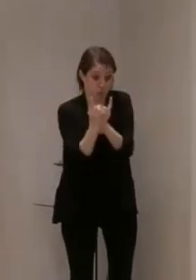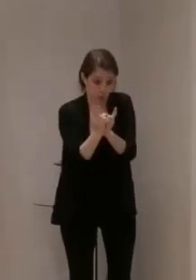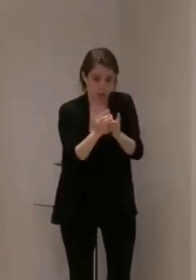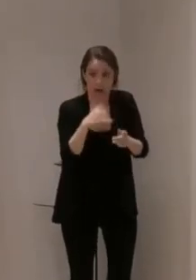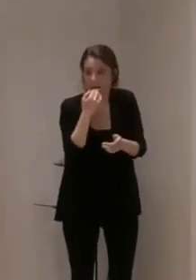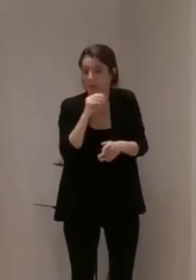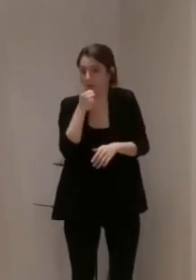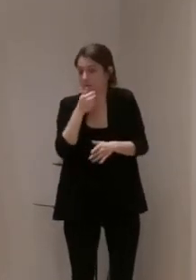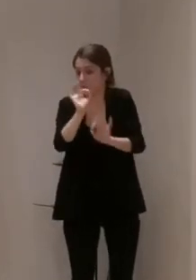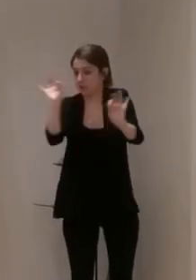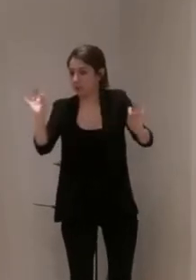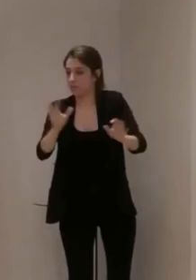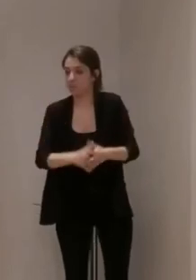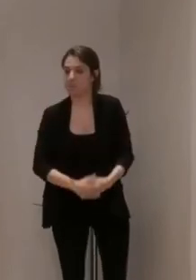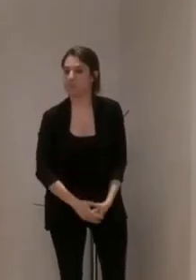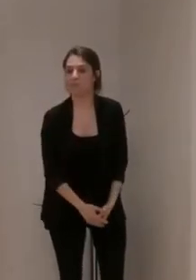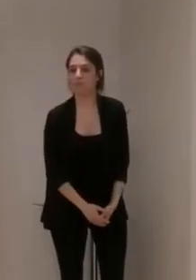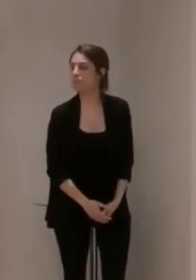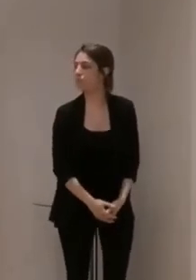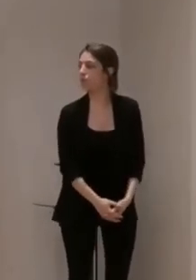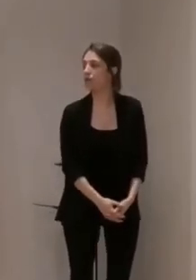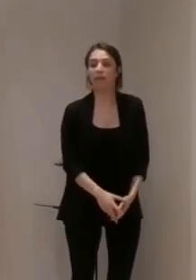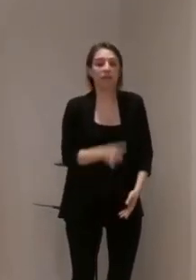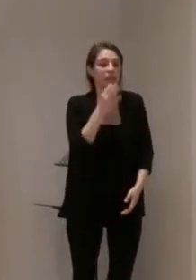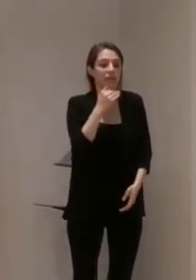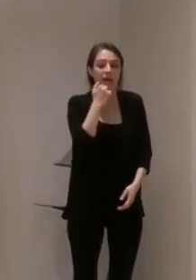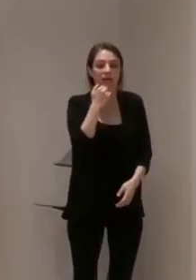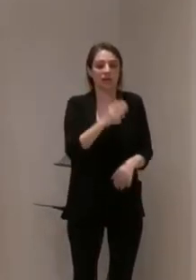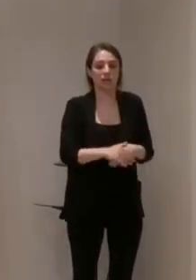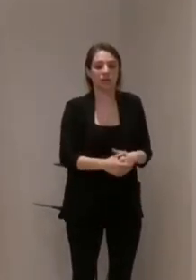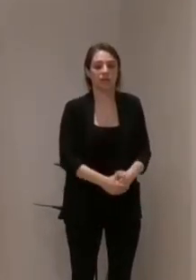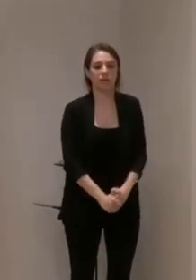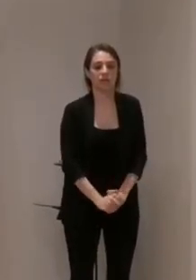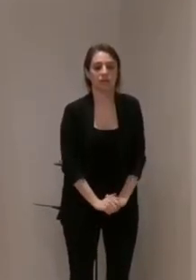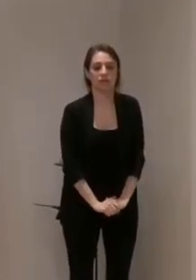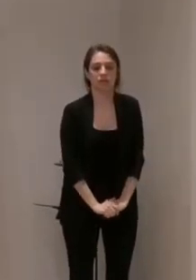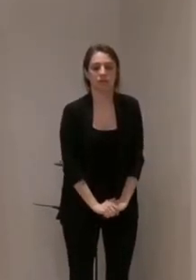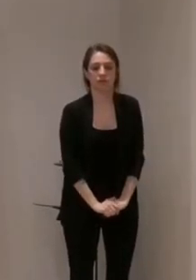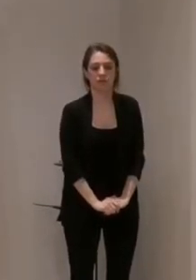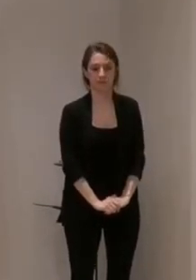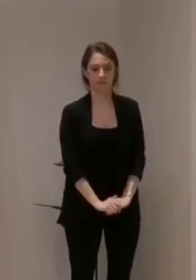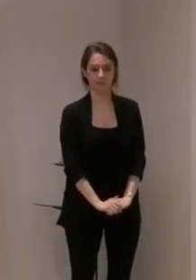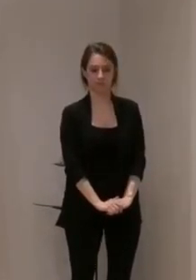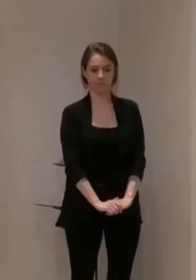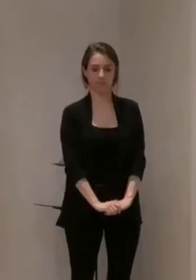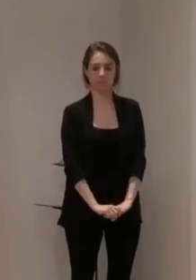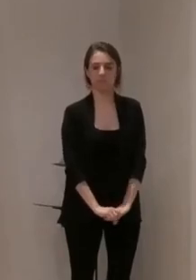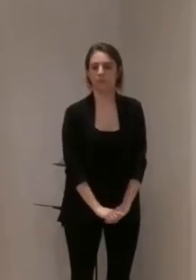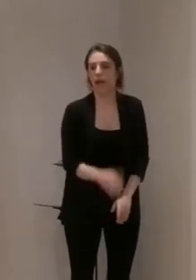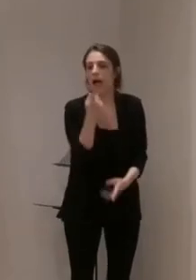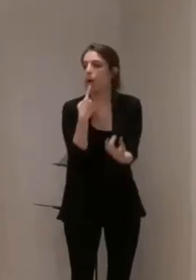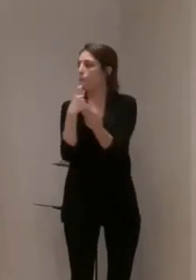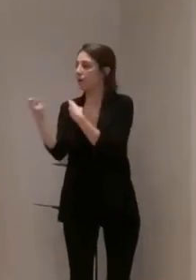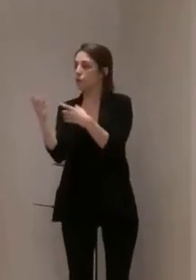tancar l'acte. Però estaria molt bé si algú té algun comentari, alguna pregunta concreta per